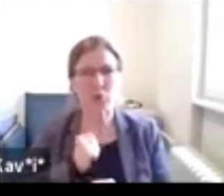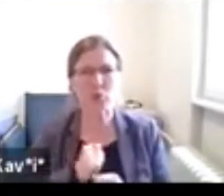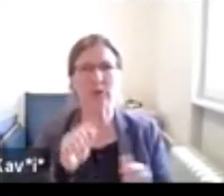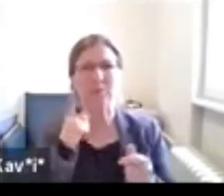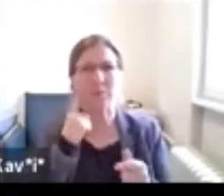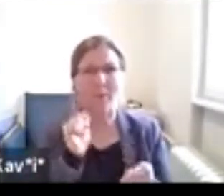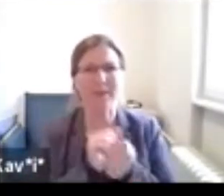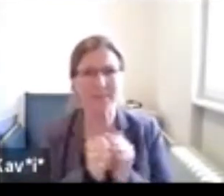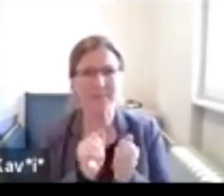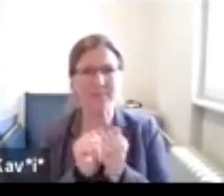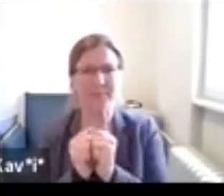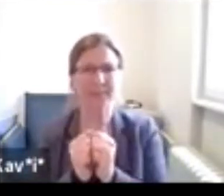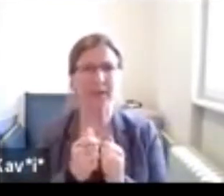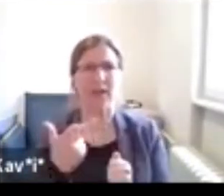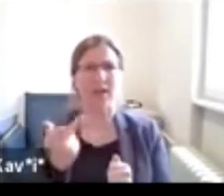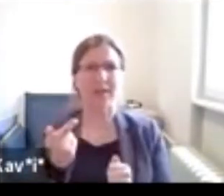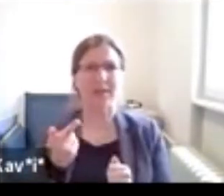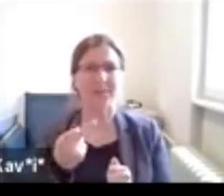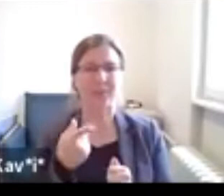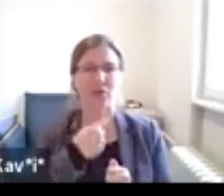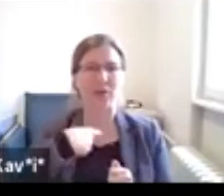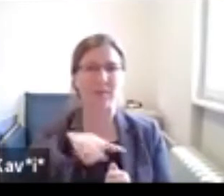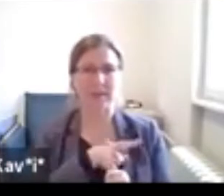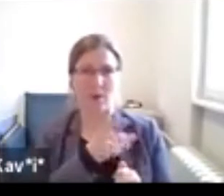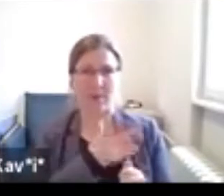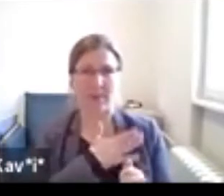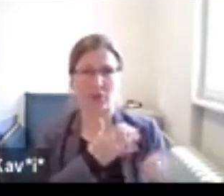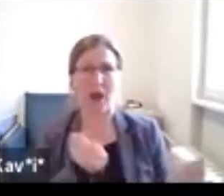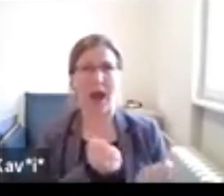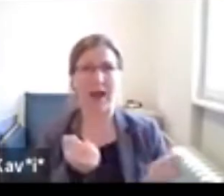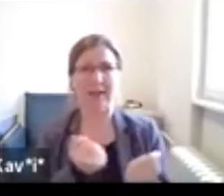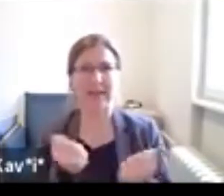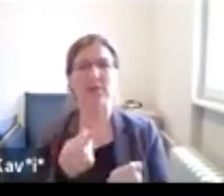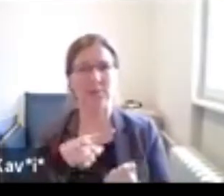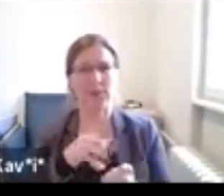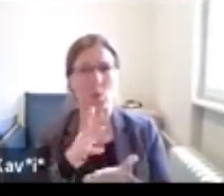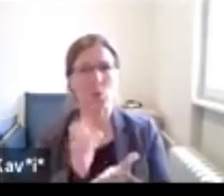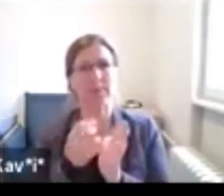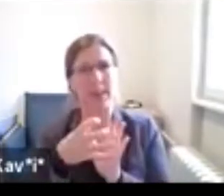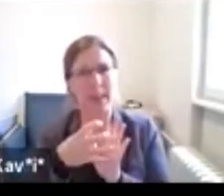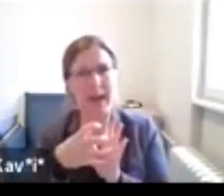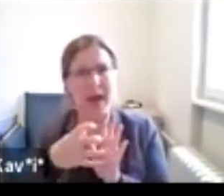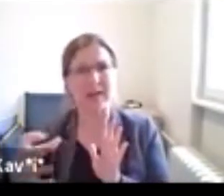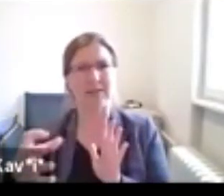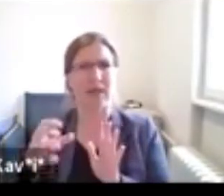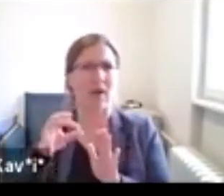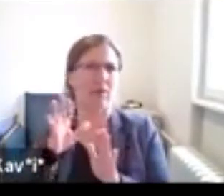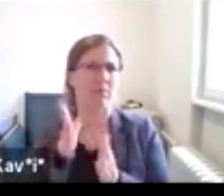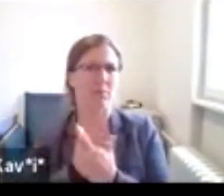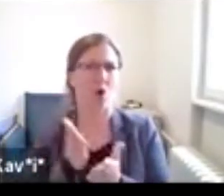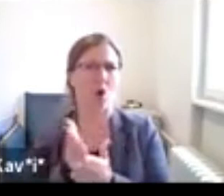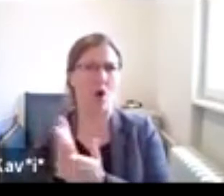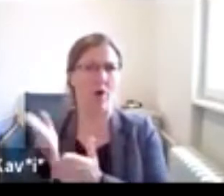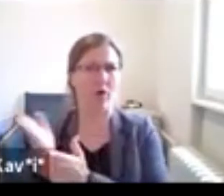bilo moguće, sve naše aktivnosti smo nastavili dalje provoditi redovne, znači to je suradnja sa svim